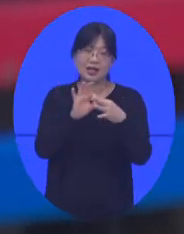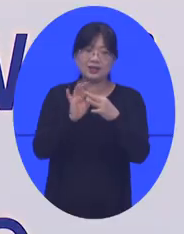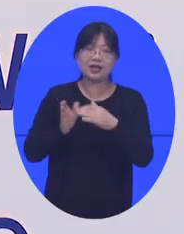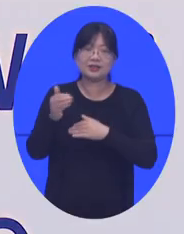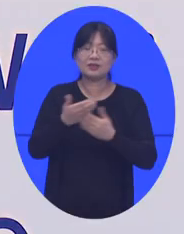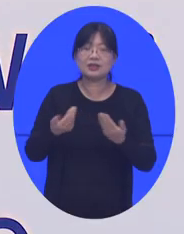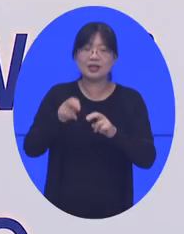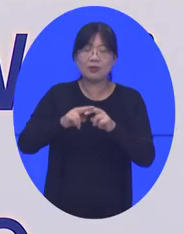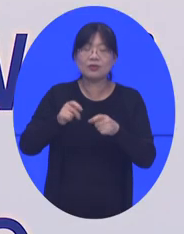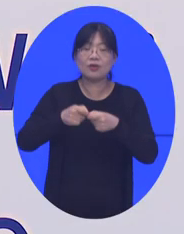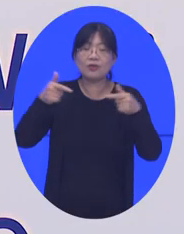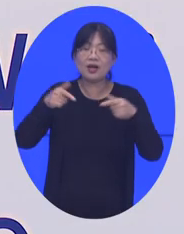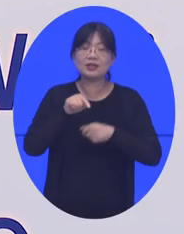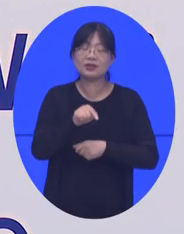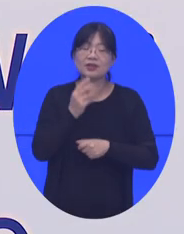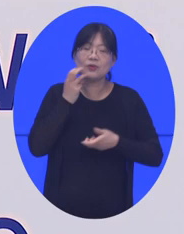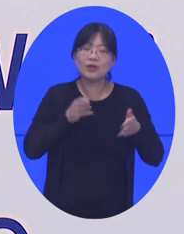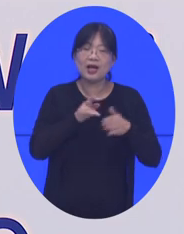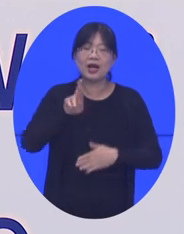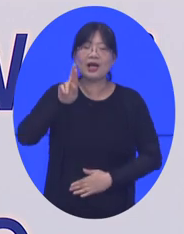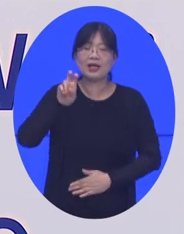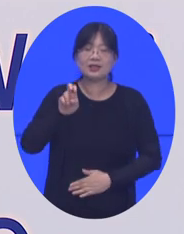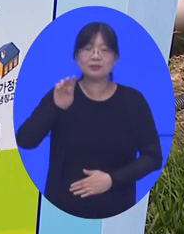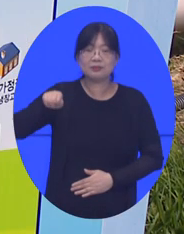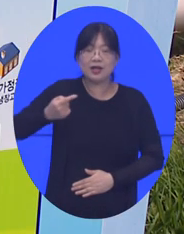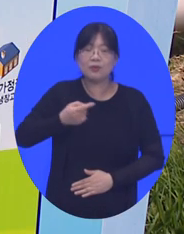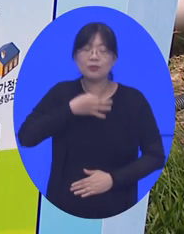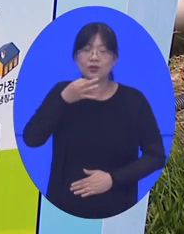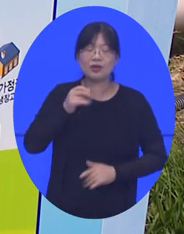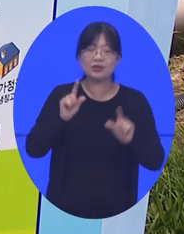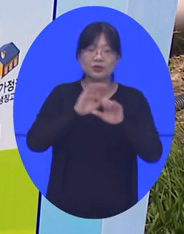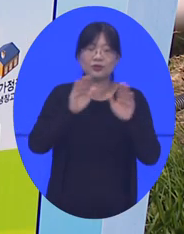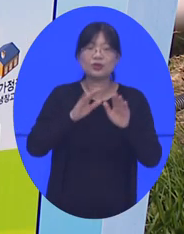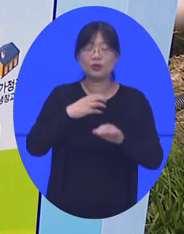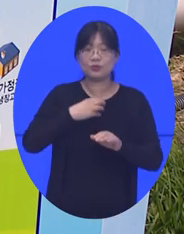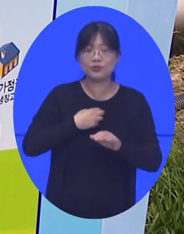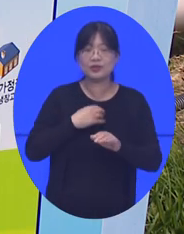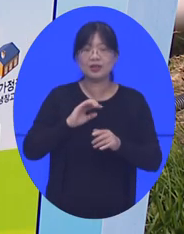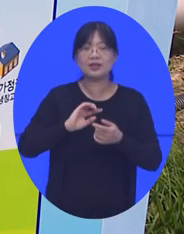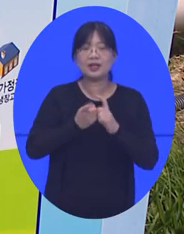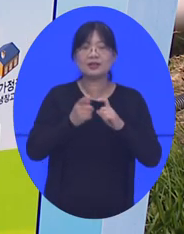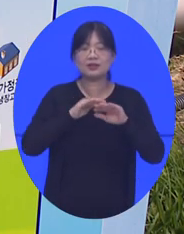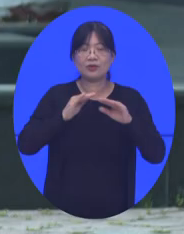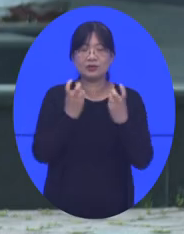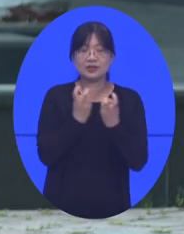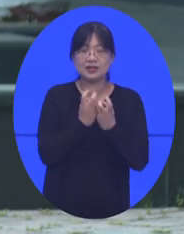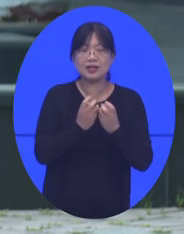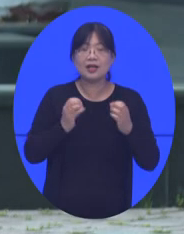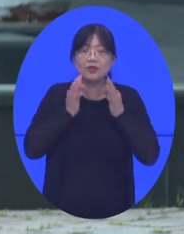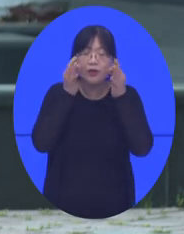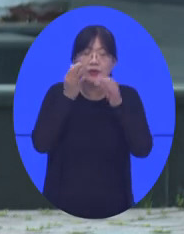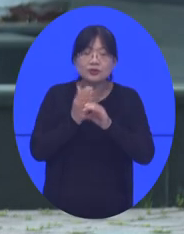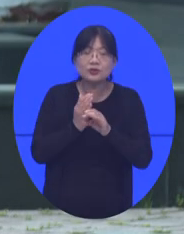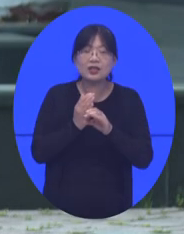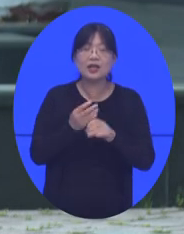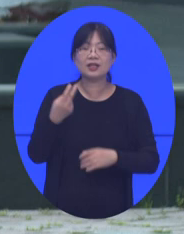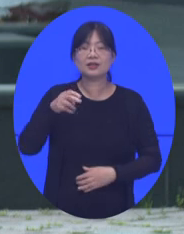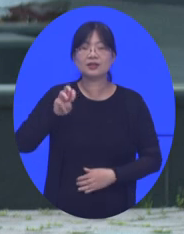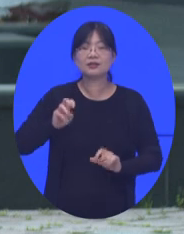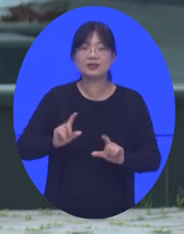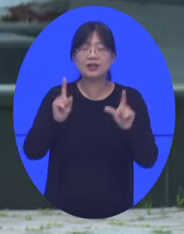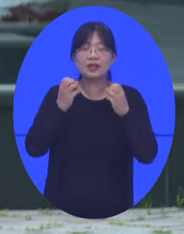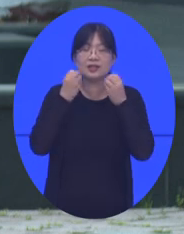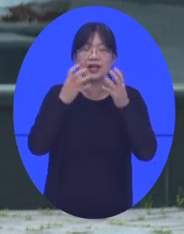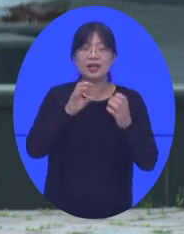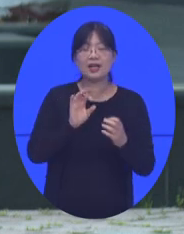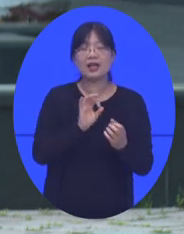늘어납니다. 이것이 바로 경기도가 아리백이라고 하는 기후위기 대응 정책에 힘을 쏟고 있는 이유입니다. 정부가 2030년